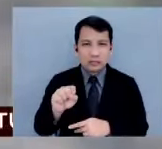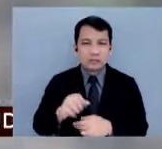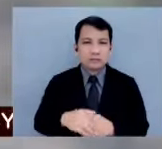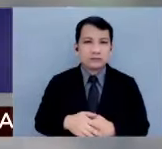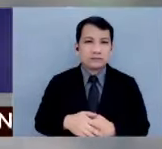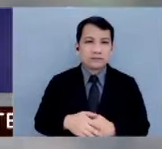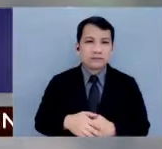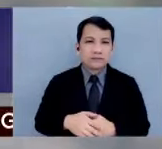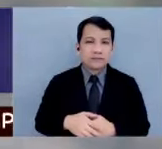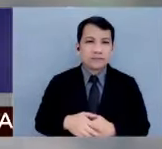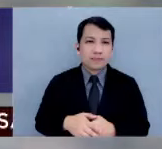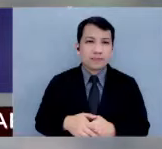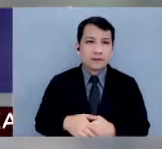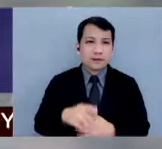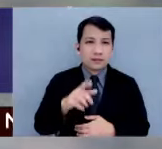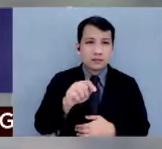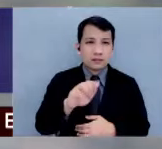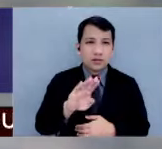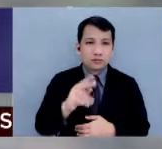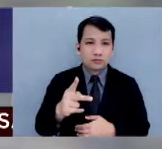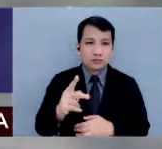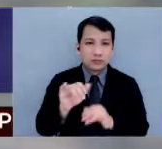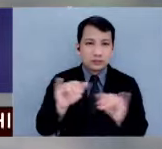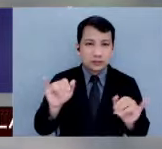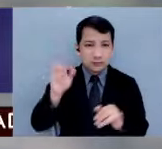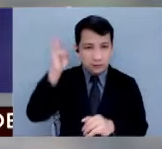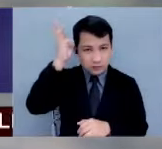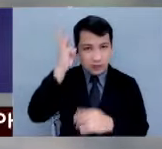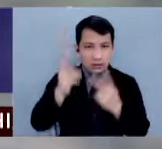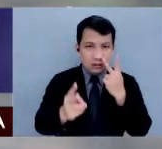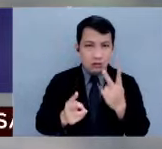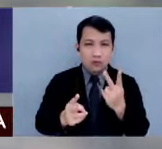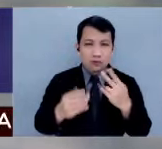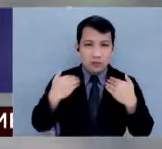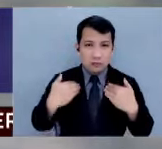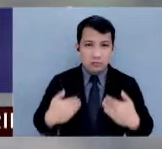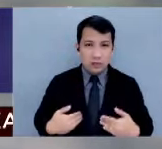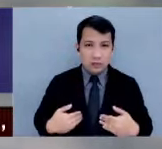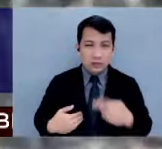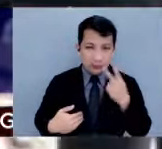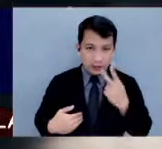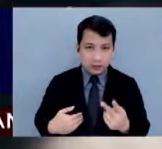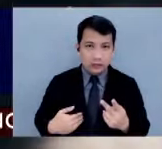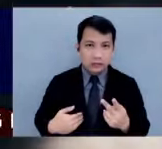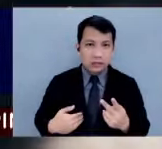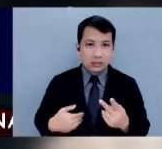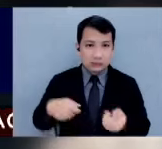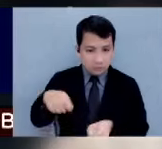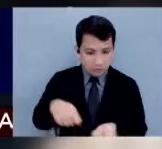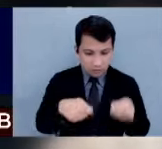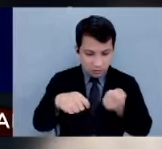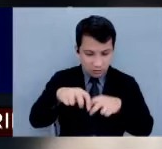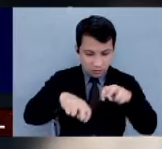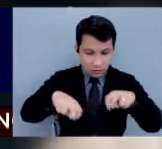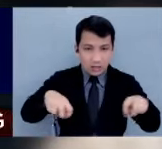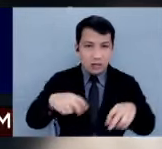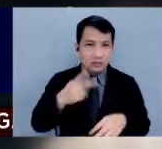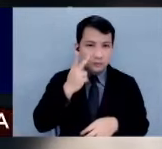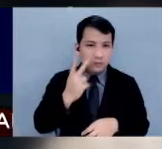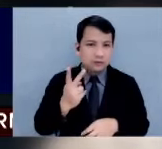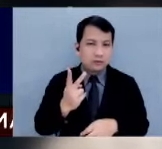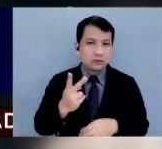Sa Tabok City, Kalinga pa rin, dalawang naaagnas na bangkay naman ang nahukay sa masukal na taniman ng kape. Ayon sa mga otoridad, nakasuot lang